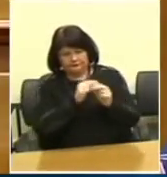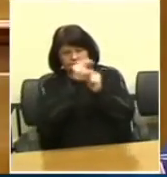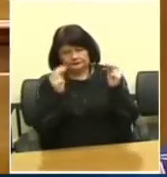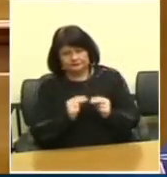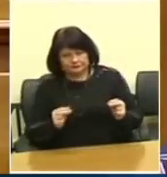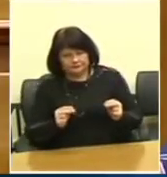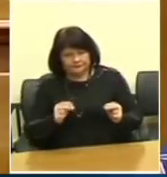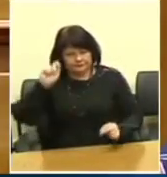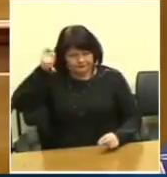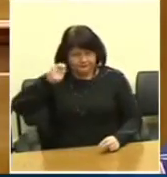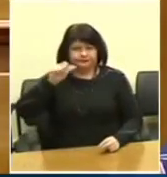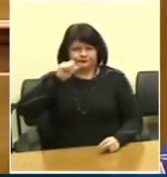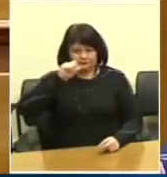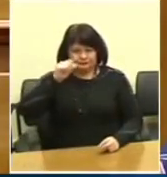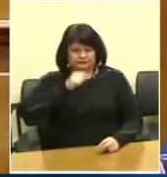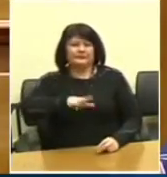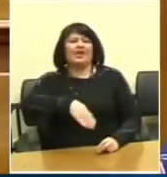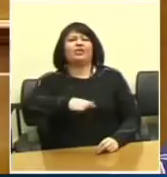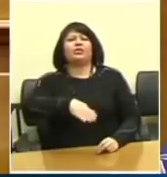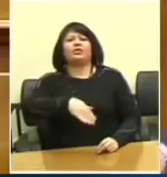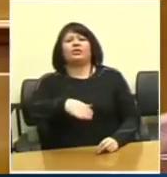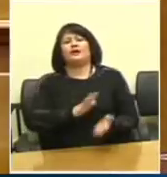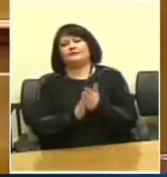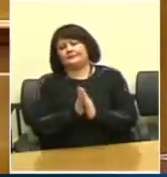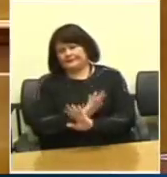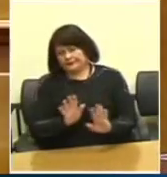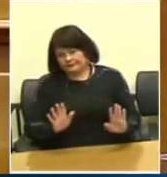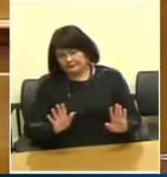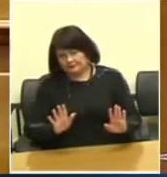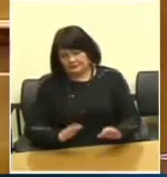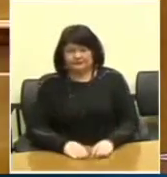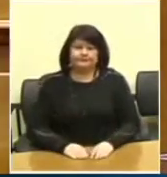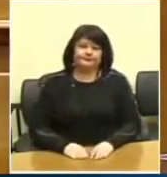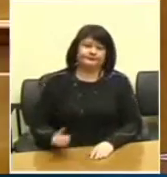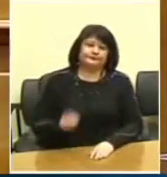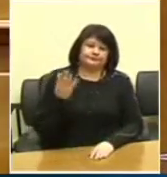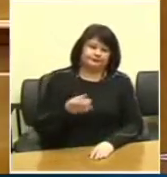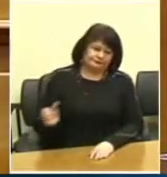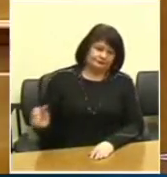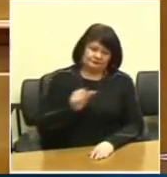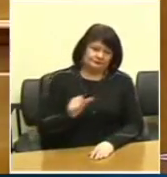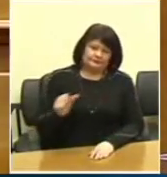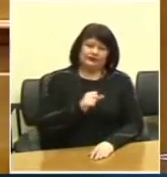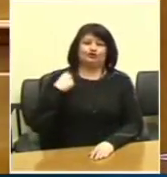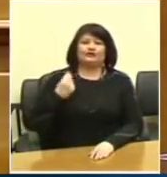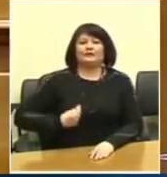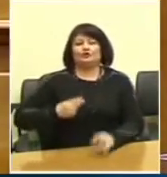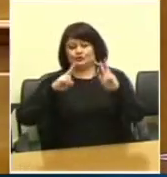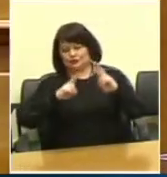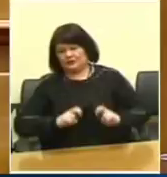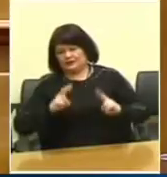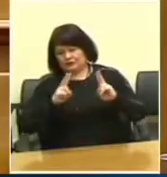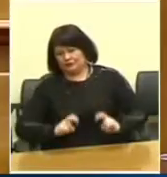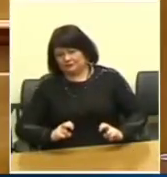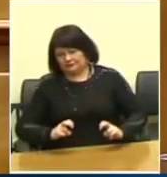σε δίκτυα νερού, ιδίως στην απαξίωση των δικτύων. Ως όμως και τη σύγχρονη τάση να επιστρέφουν τα δίκτυα σε δημόσιο έλεγχο, ακόμα και